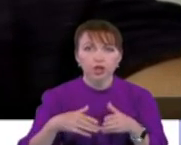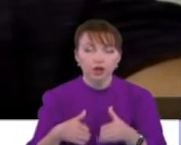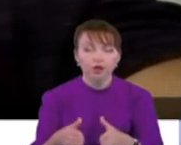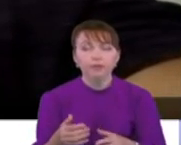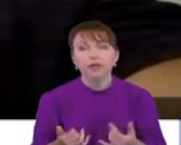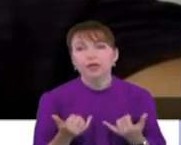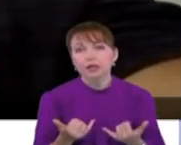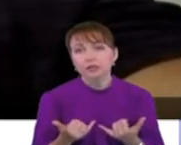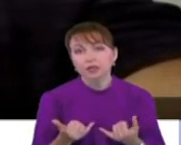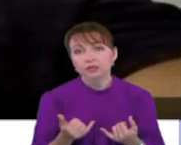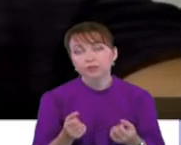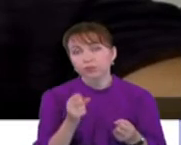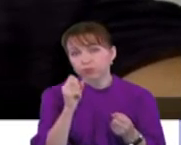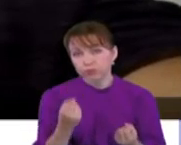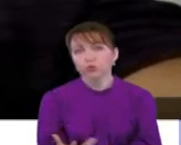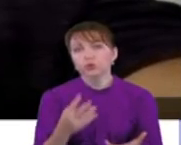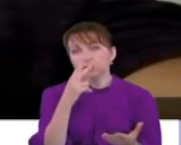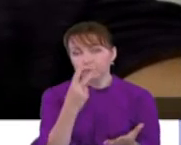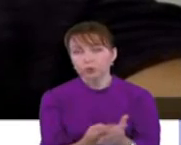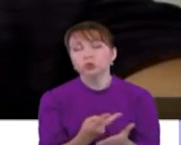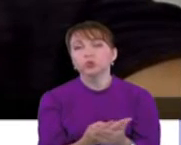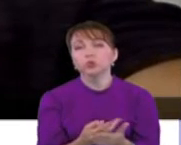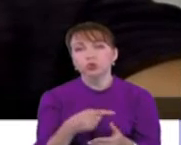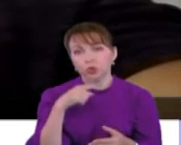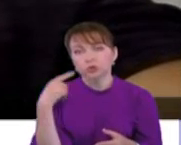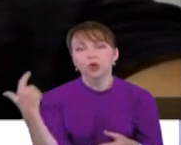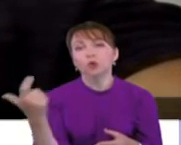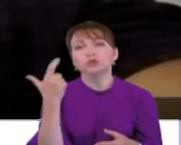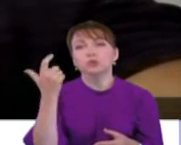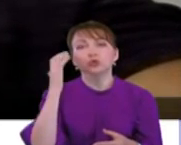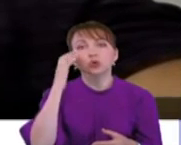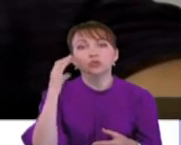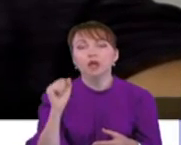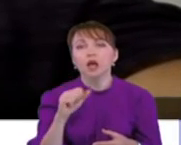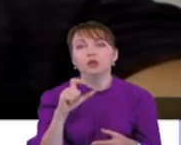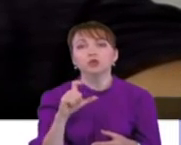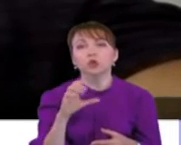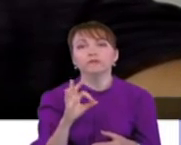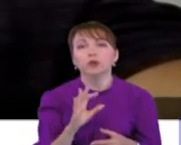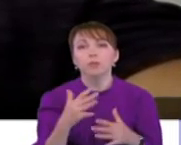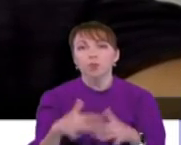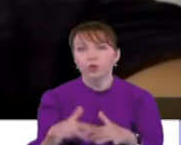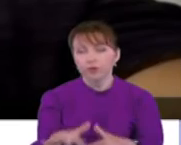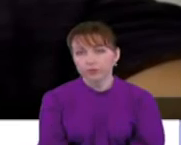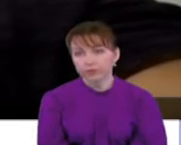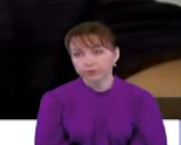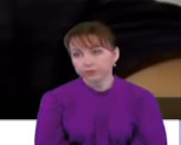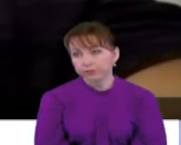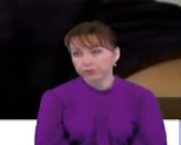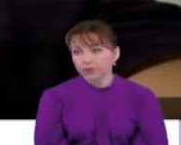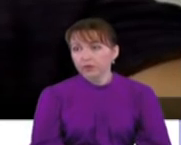Росія просто демонструє, що вона є господарем Чорного і Азовського моря. Проте,